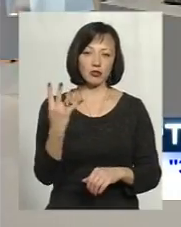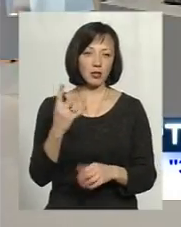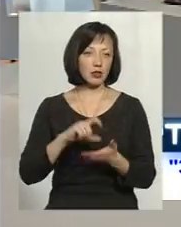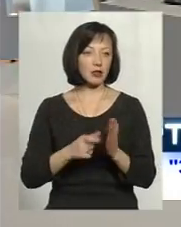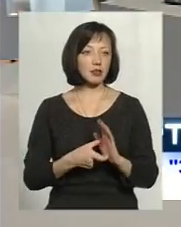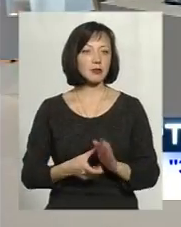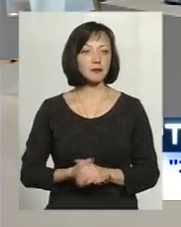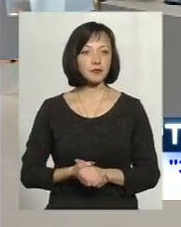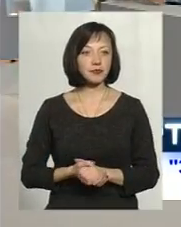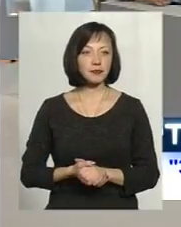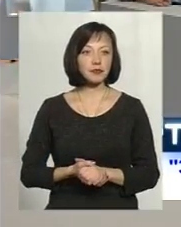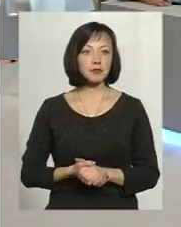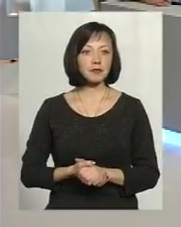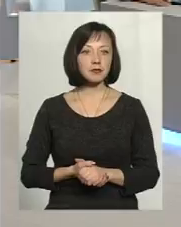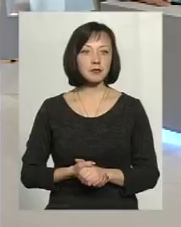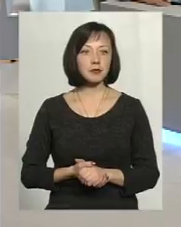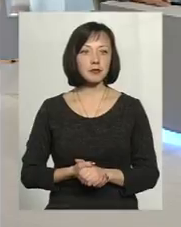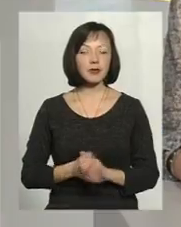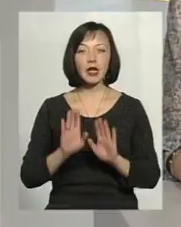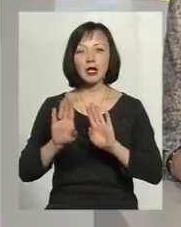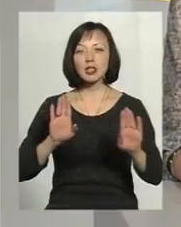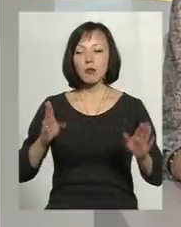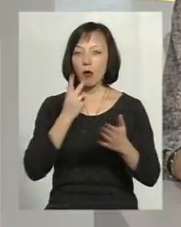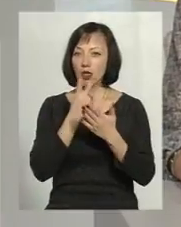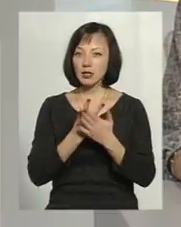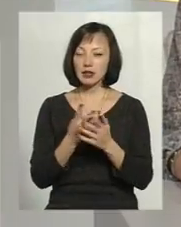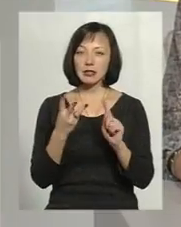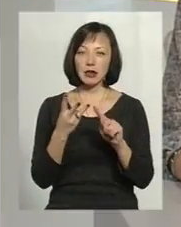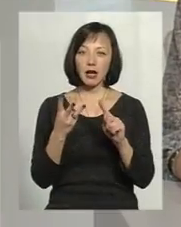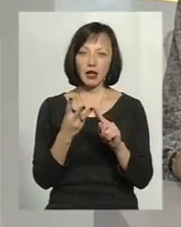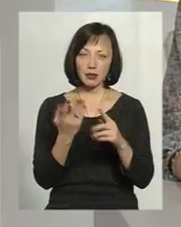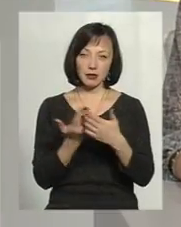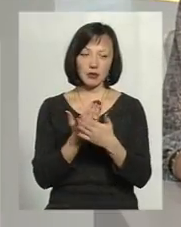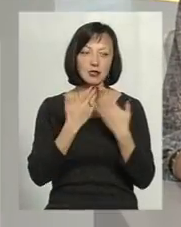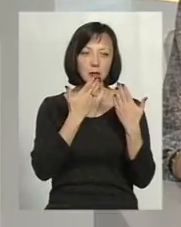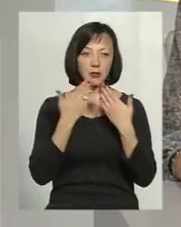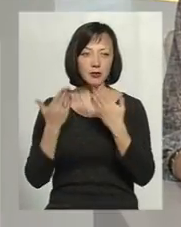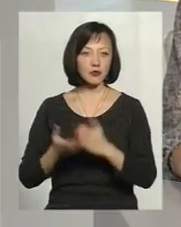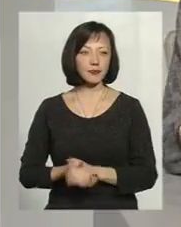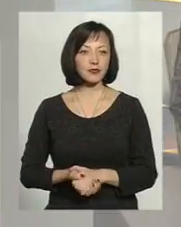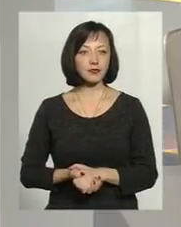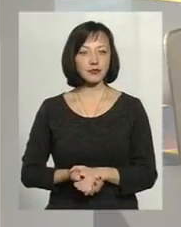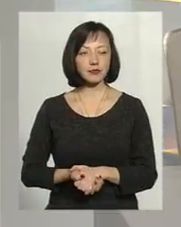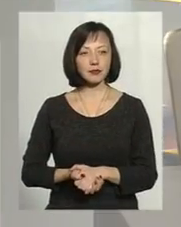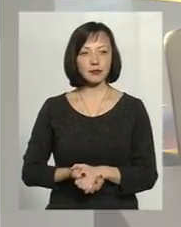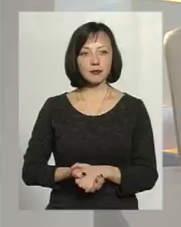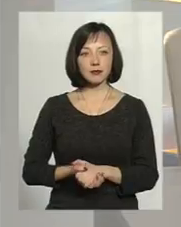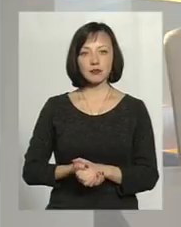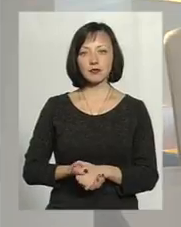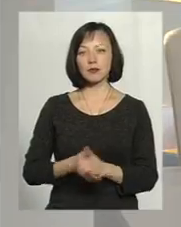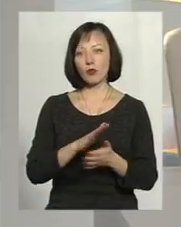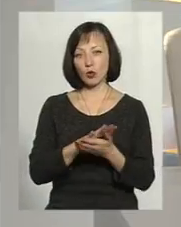класах. Дякую вам за відповідь. Прошу режисера показати третій блок запитань або ж зауважень до міського голови, і далі